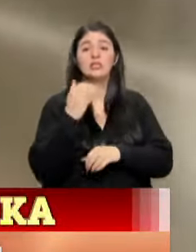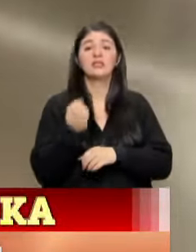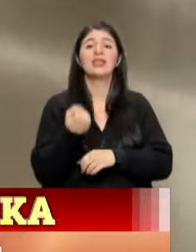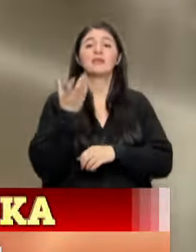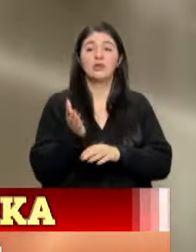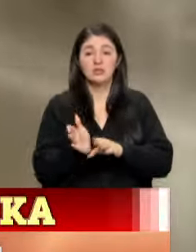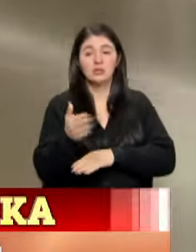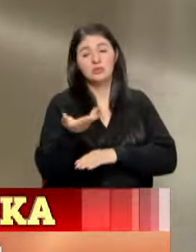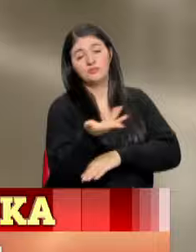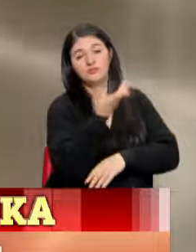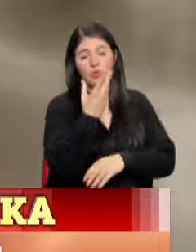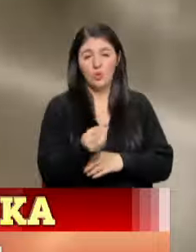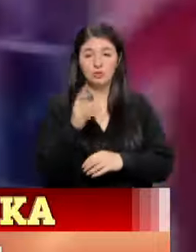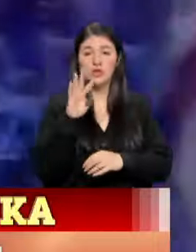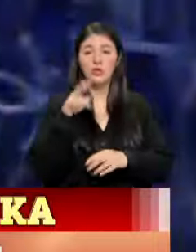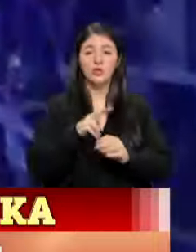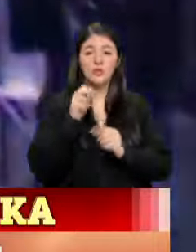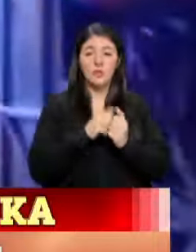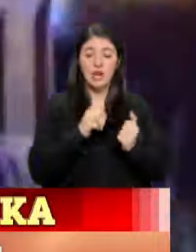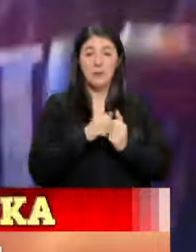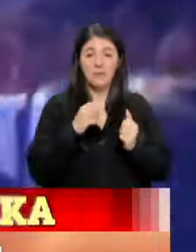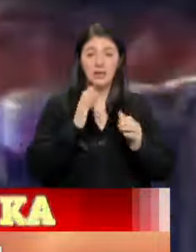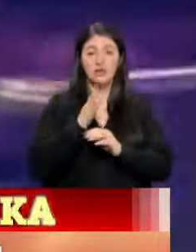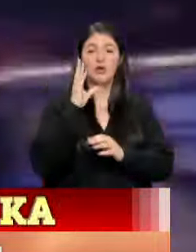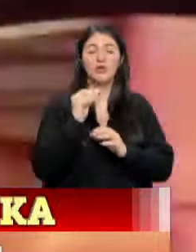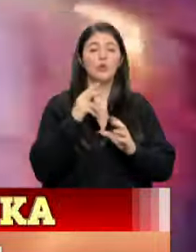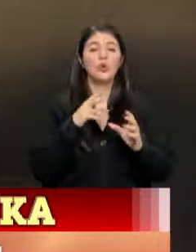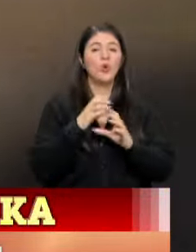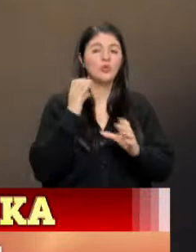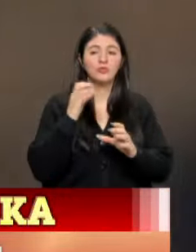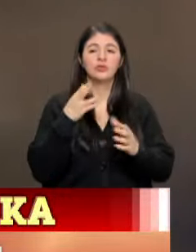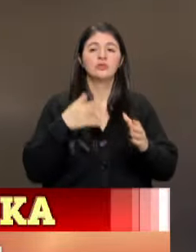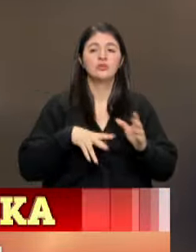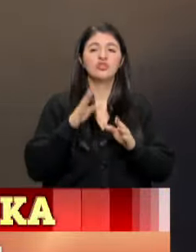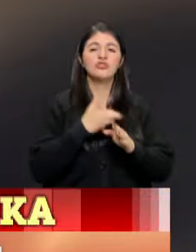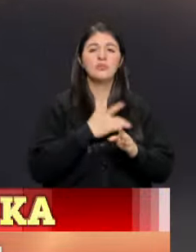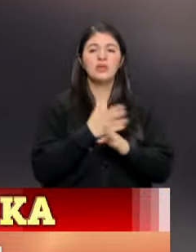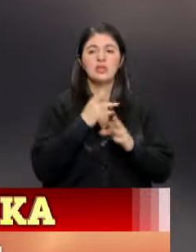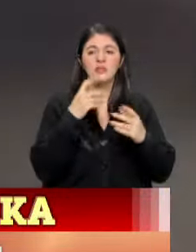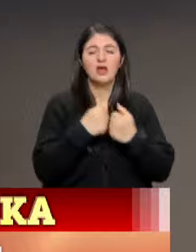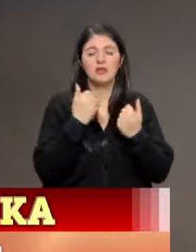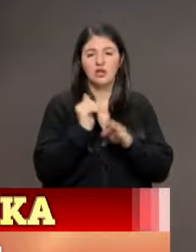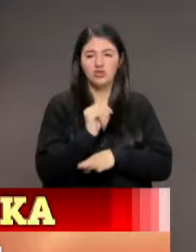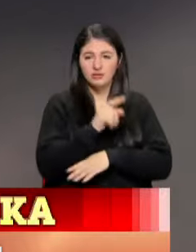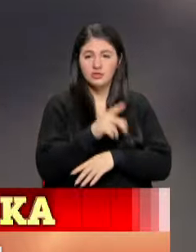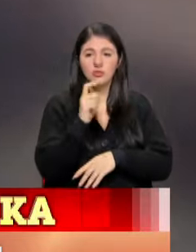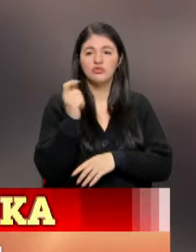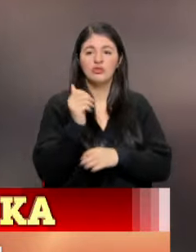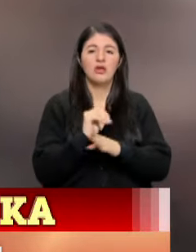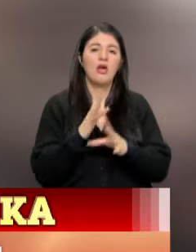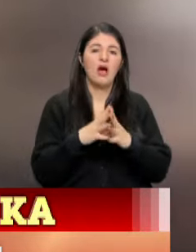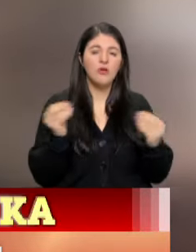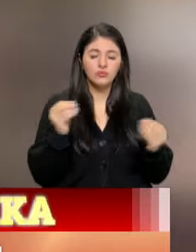anları kameradaydı. İçinde 40 yolcusuyla seyir halinde olan otobüs kontrolden çıktı. Can pazarının yaşandığı karayolunda 9 kişi yaşamını